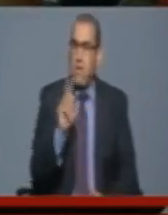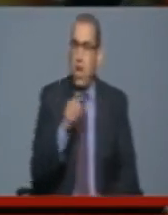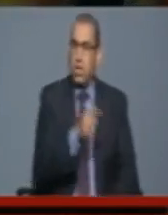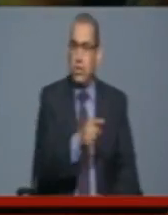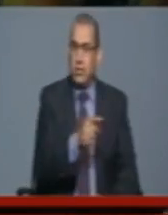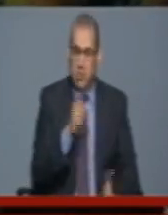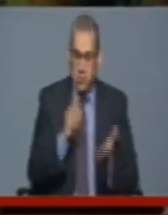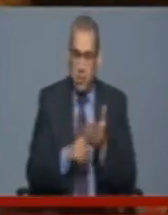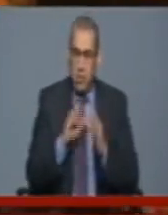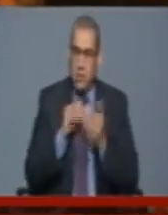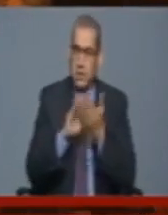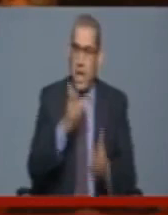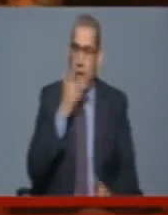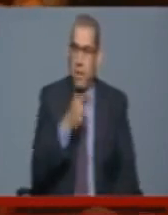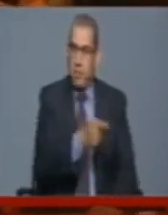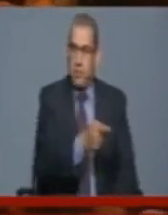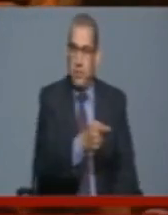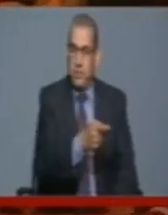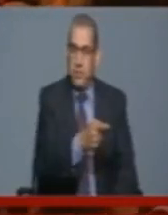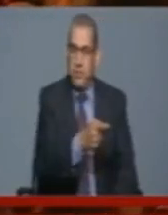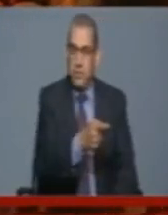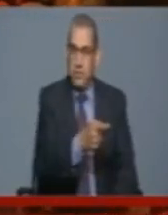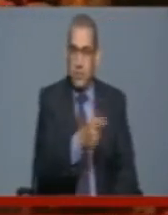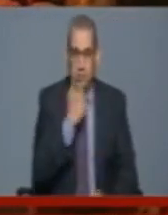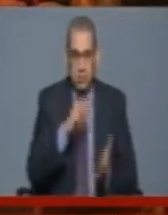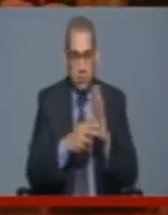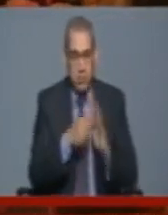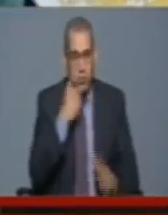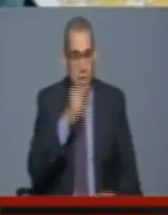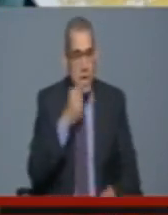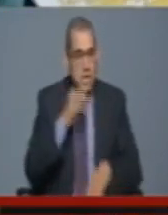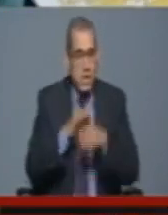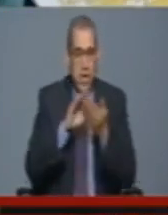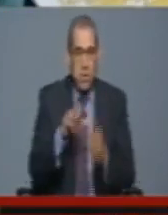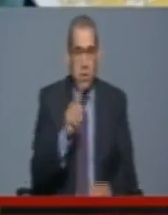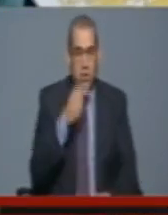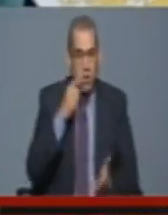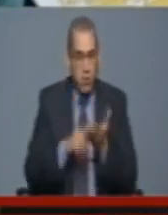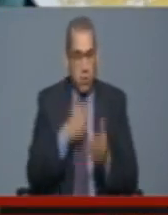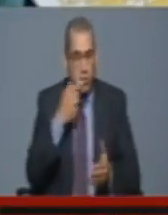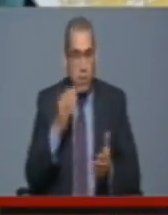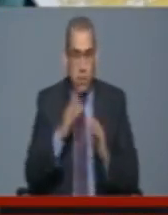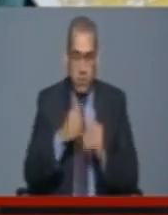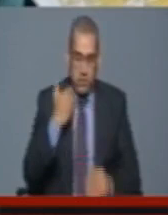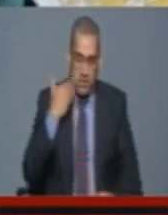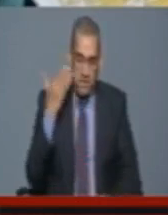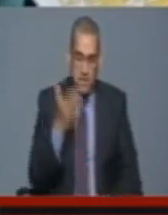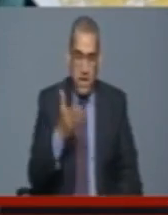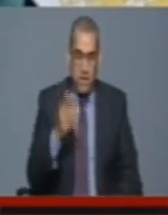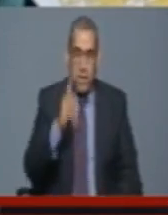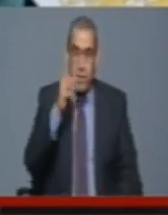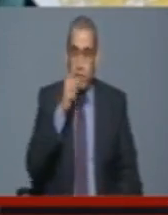إيجابية ولها مواقف إنسانية نبيلة ورائعة. لكن الأمر